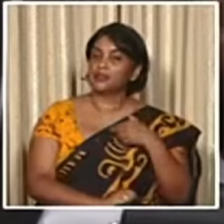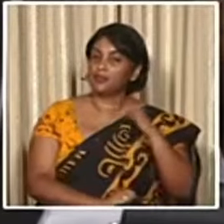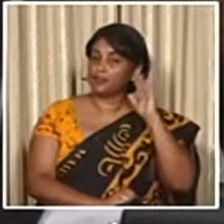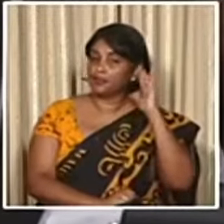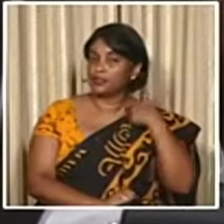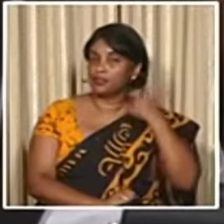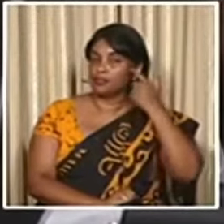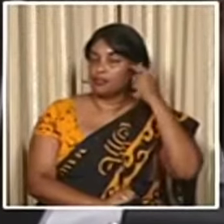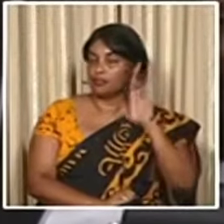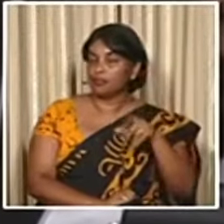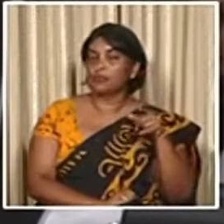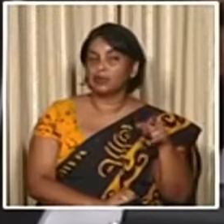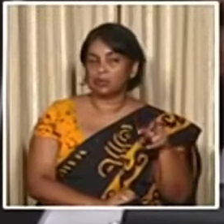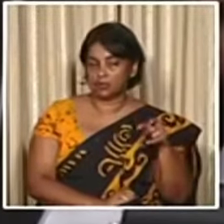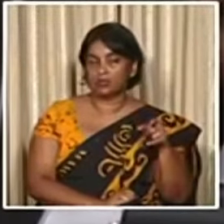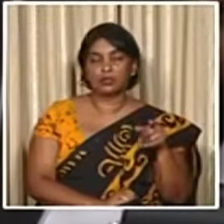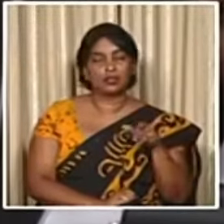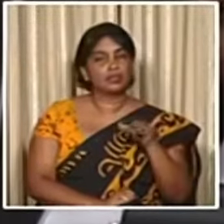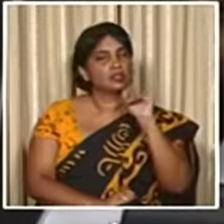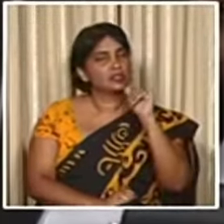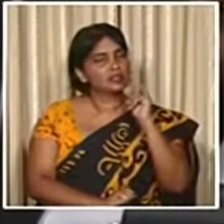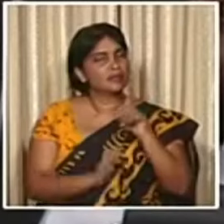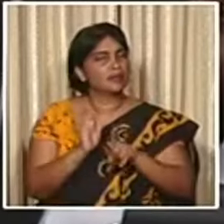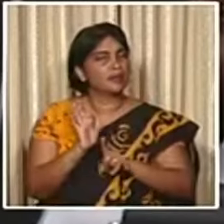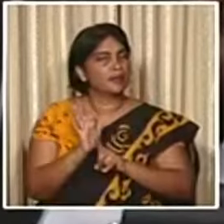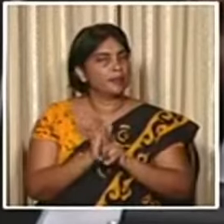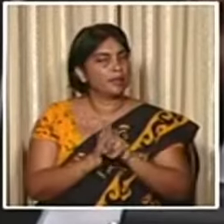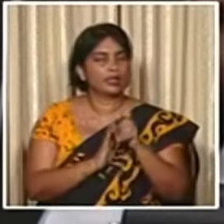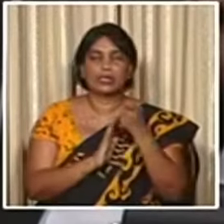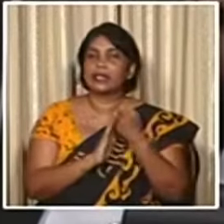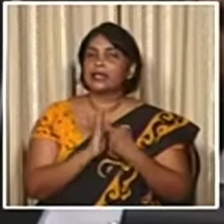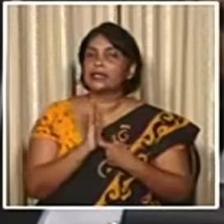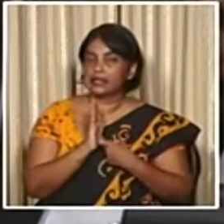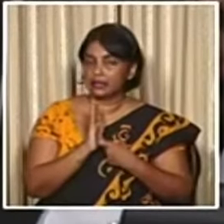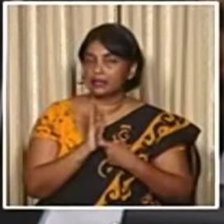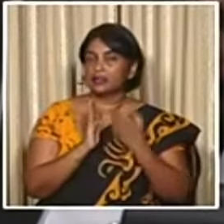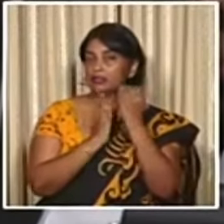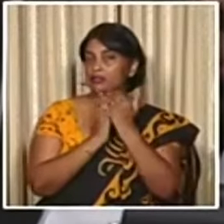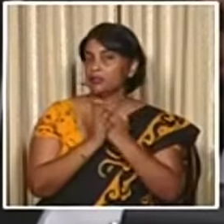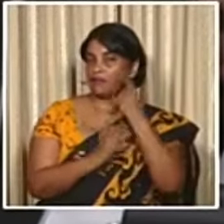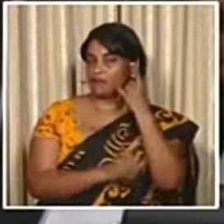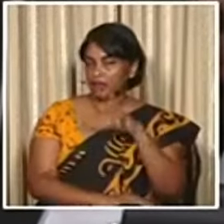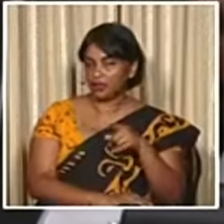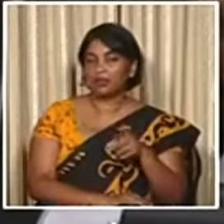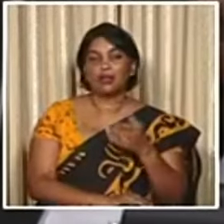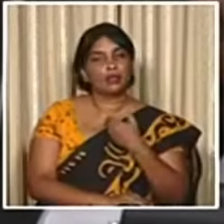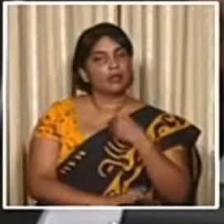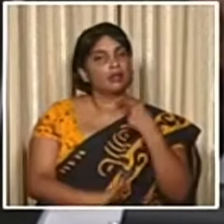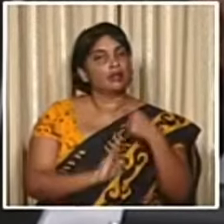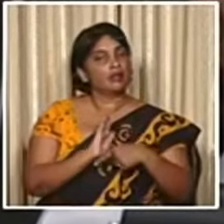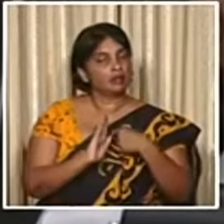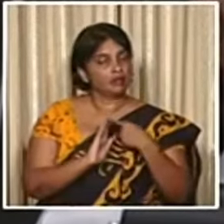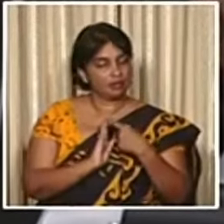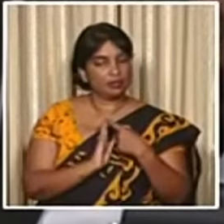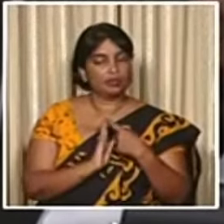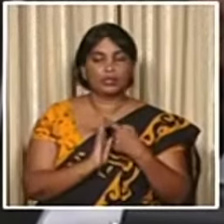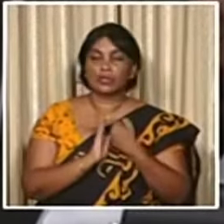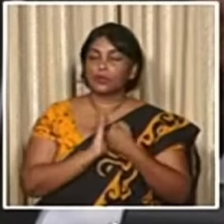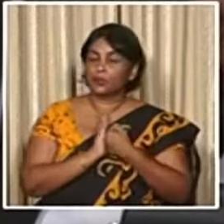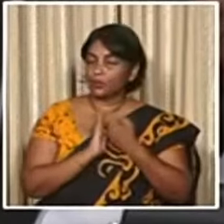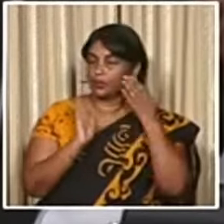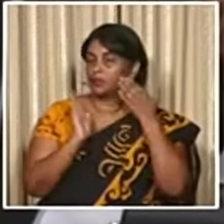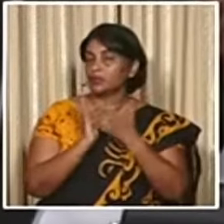විශේෂයෙන් බලාපොරොත්තු වෙන්නේ සමහර යල්පැන ගිය නීති ප්‍රතිපාදන නිසා අපේ රටේ